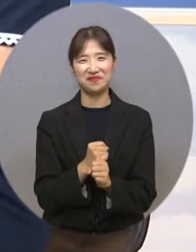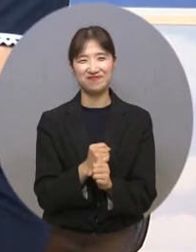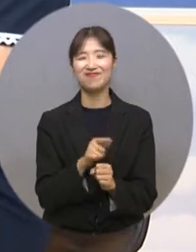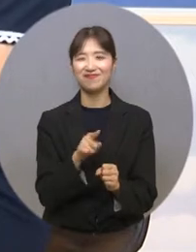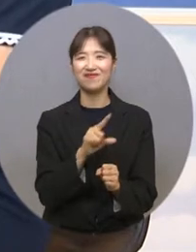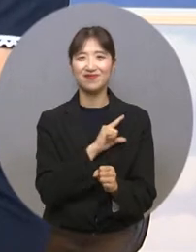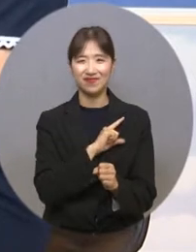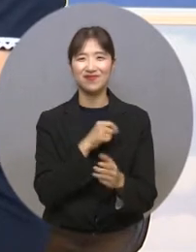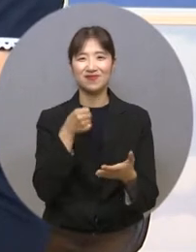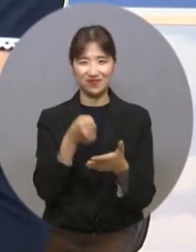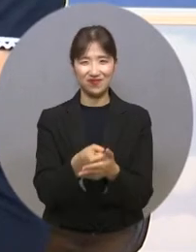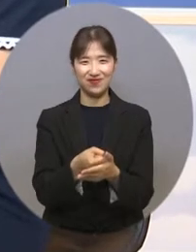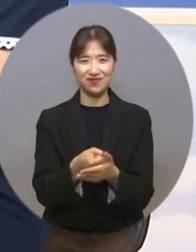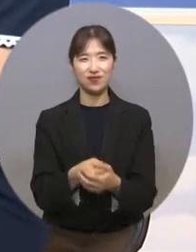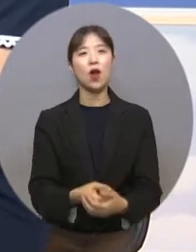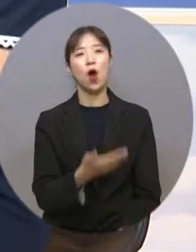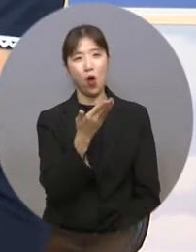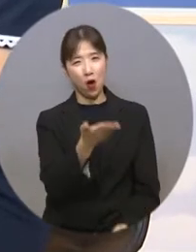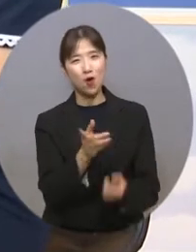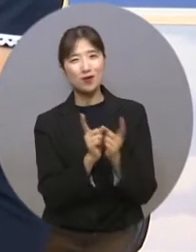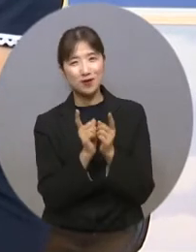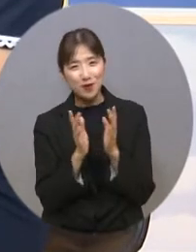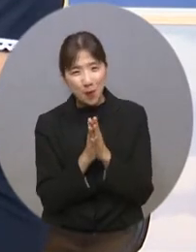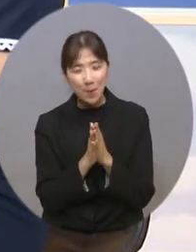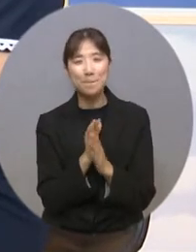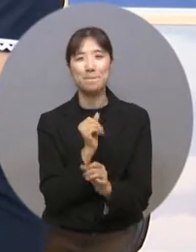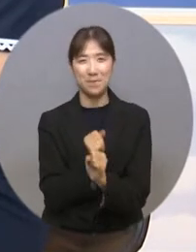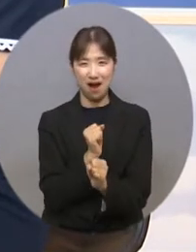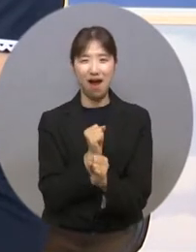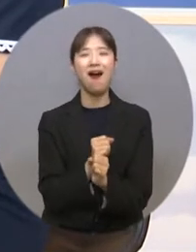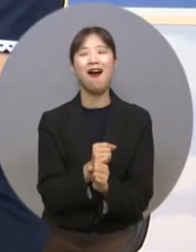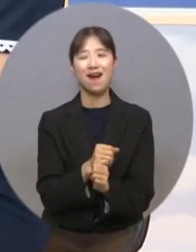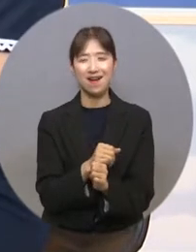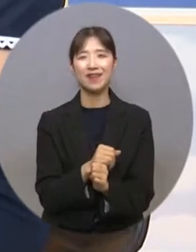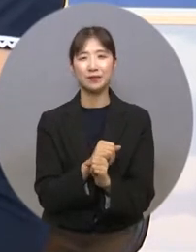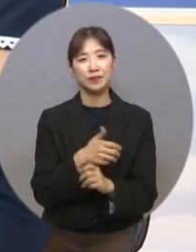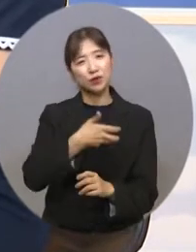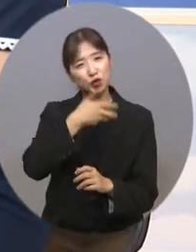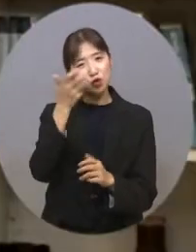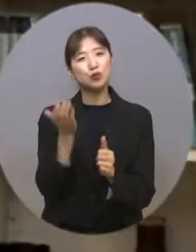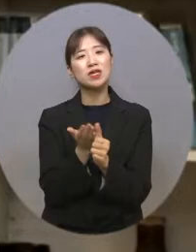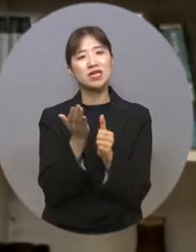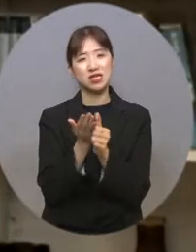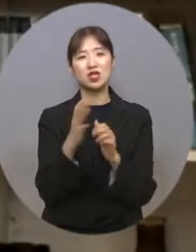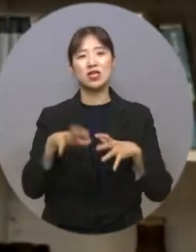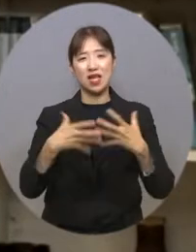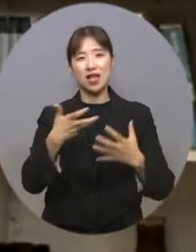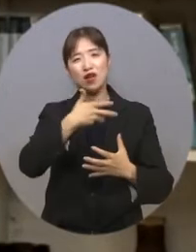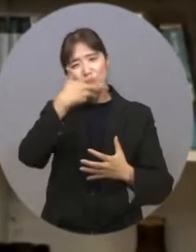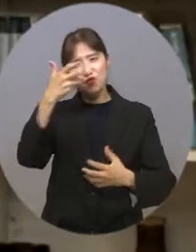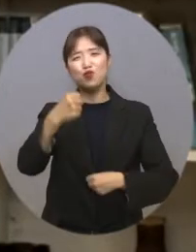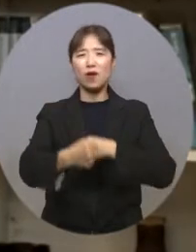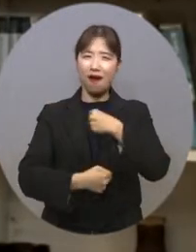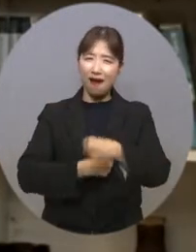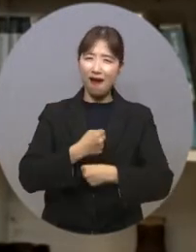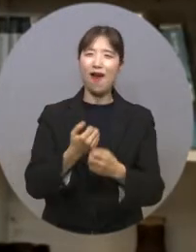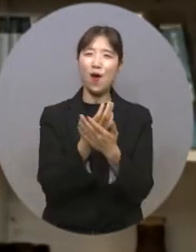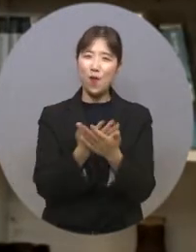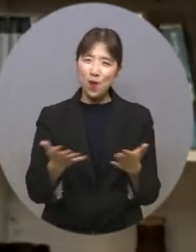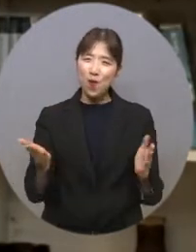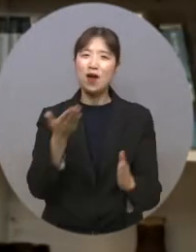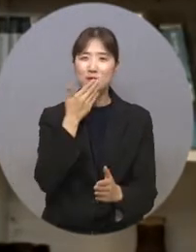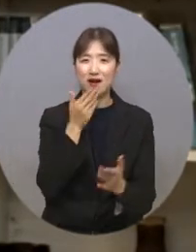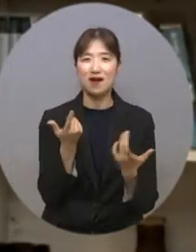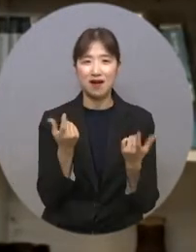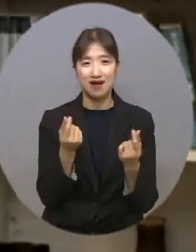같아요. 원장님께서 직접 지으신 이름이시군요. 자, 꿈을 키우는 세상, 꿈을 마음껏 펼칠 수 있는 곳이란 생각이